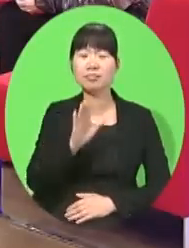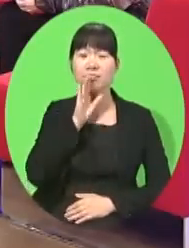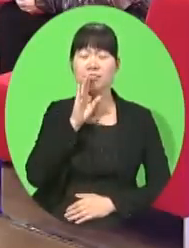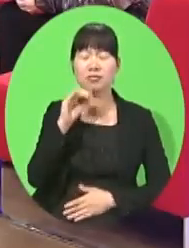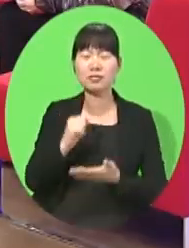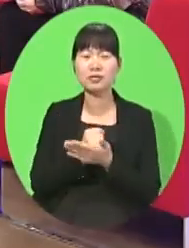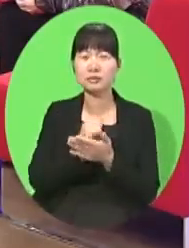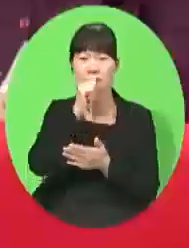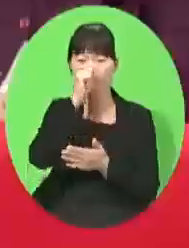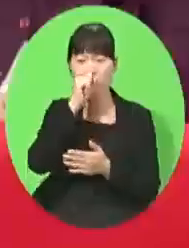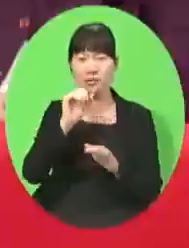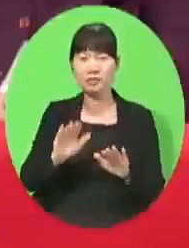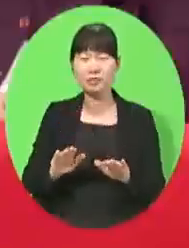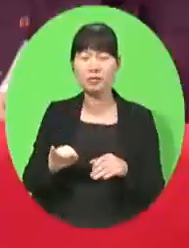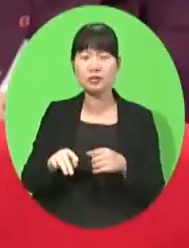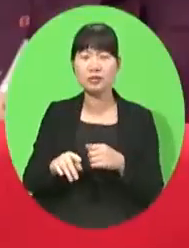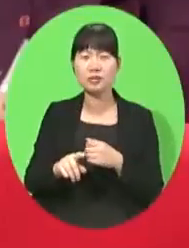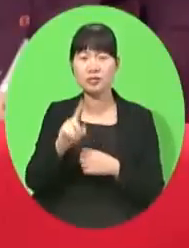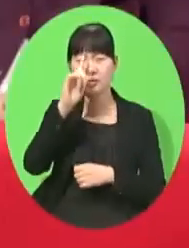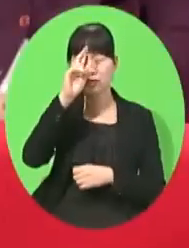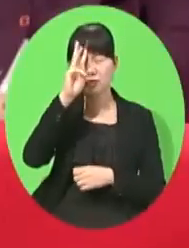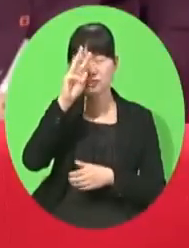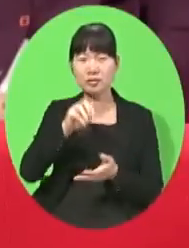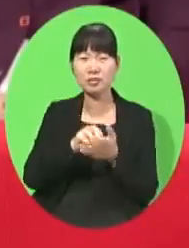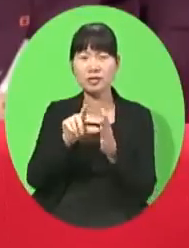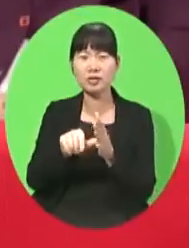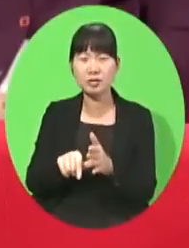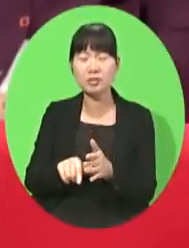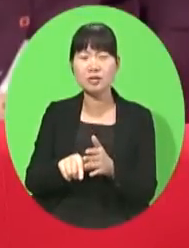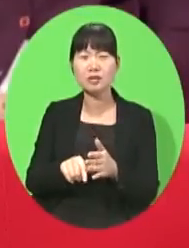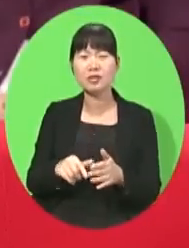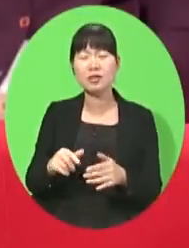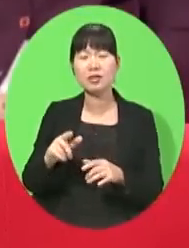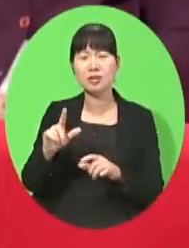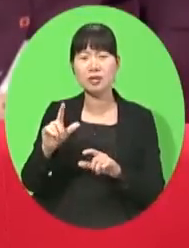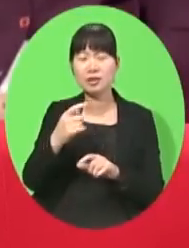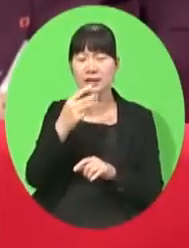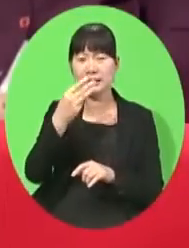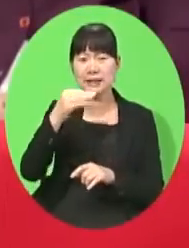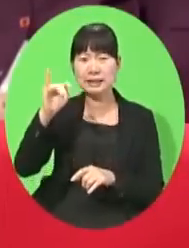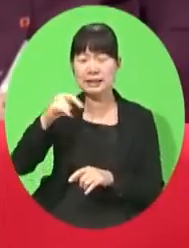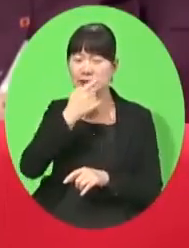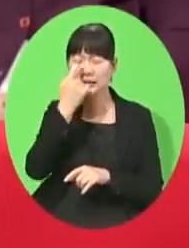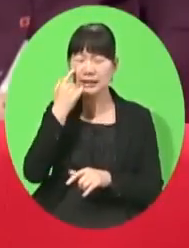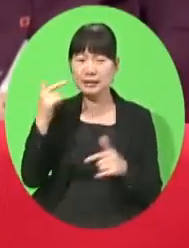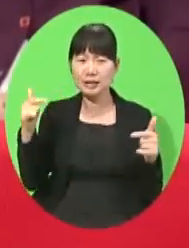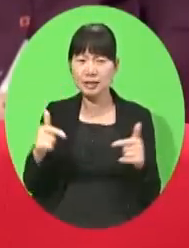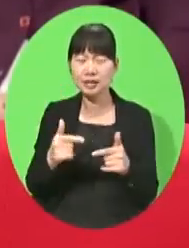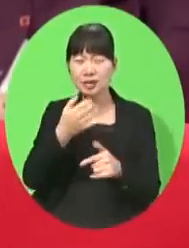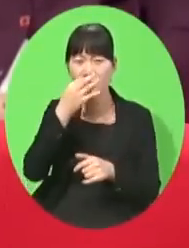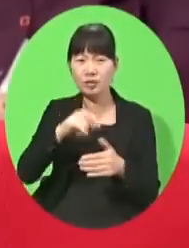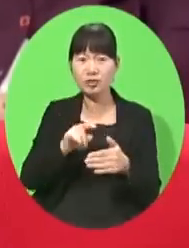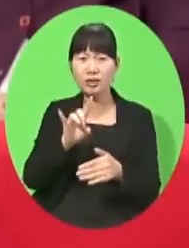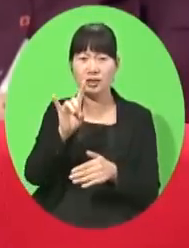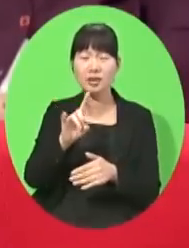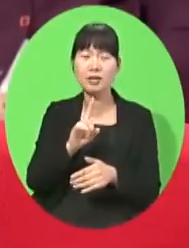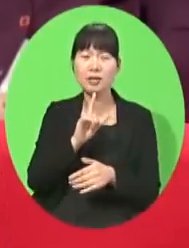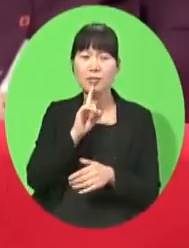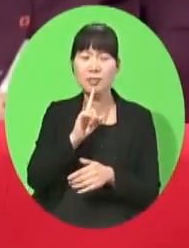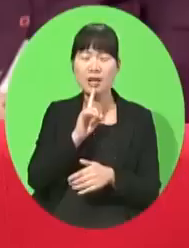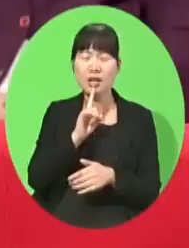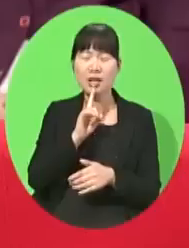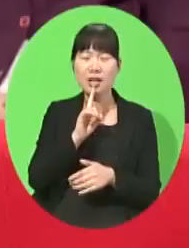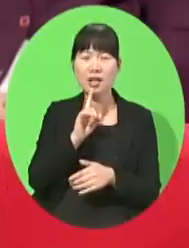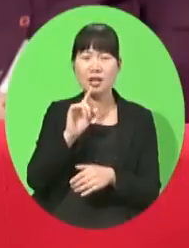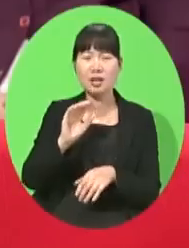운이 좋게도 중학교에 들어가면서부터 아이의 틱이 잦아들기 시작했어요. 저희가 힘든 것 중에 하나가 말 막힘, 말더듬